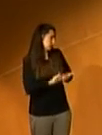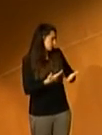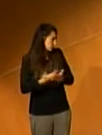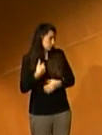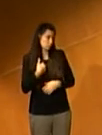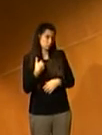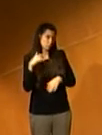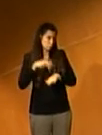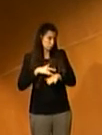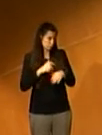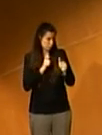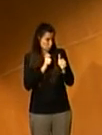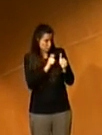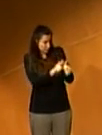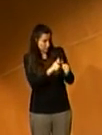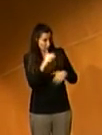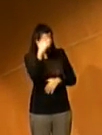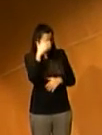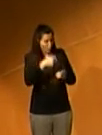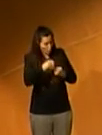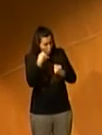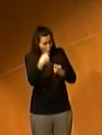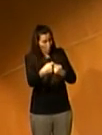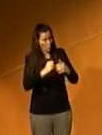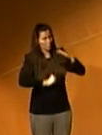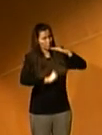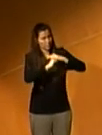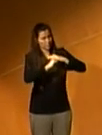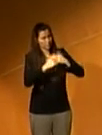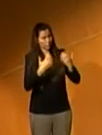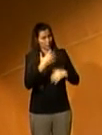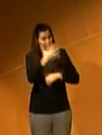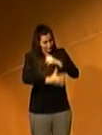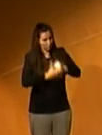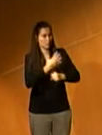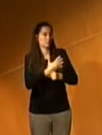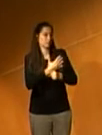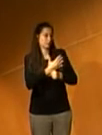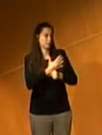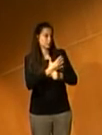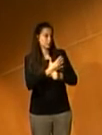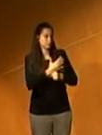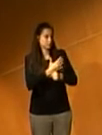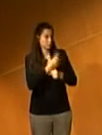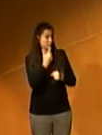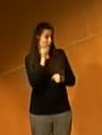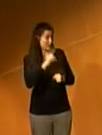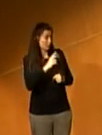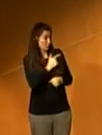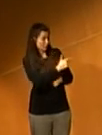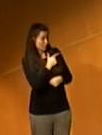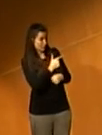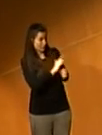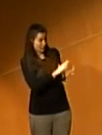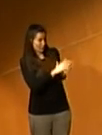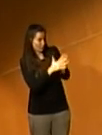élèves pendant très longtemps. Le plus longtemps, ça a été pendant 5 ans, un élève. Et on a évolué ensemble, en fait, je